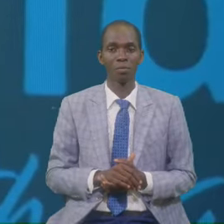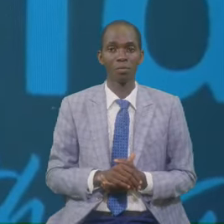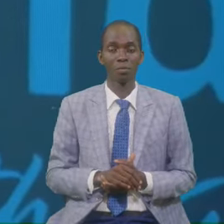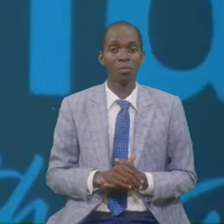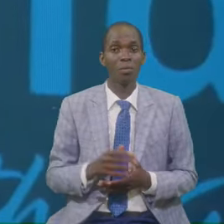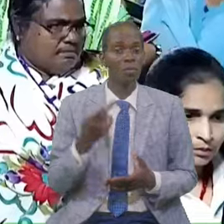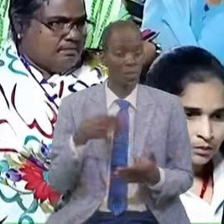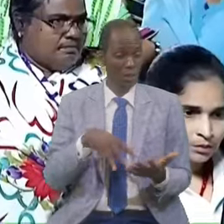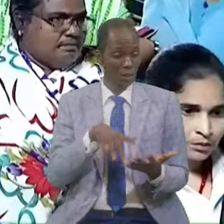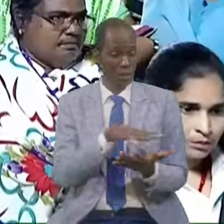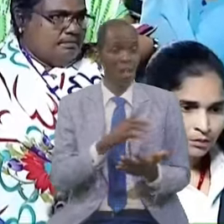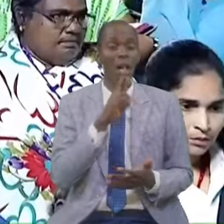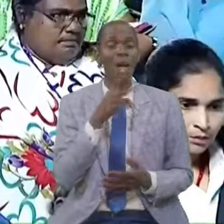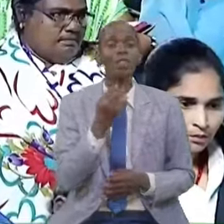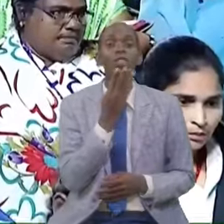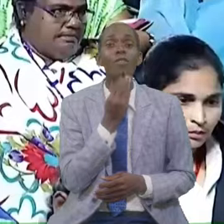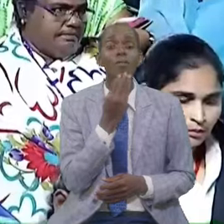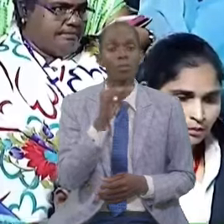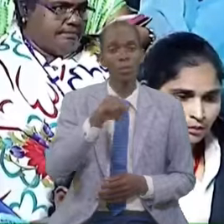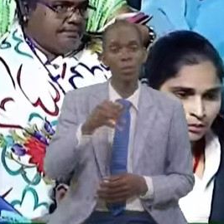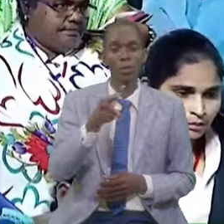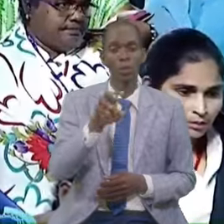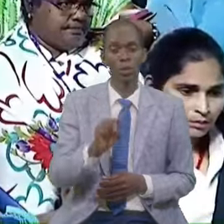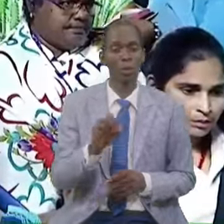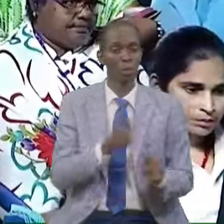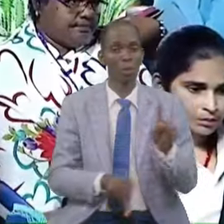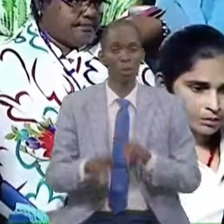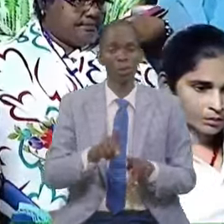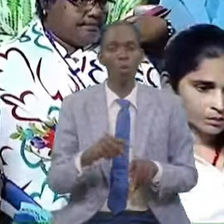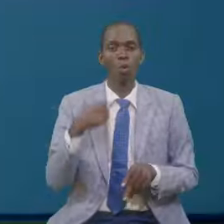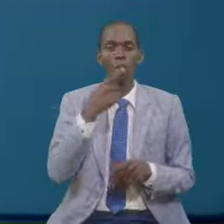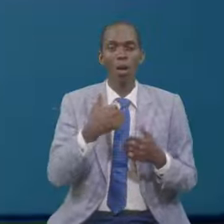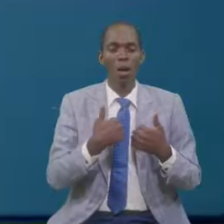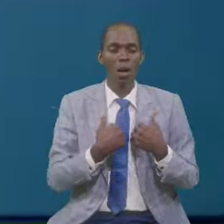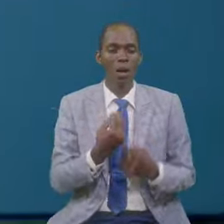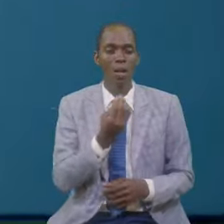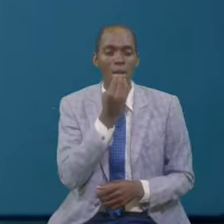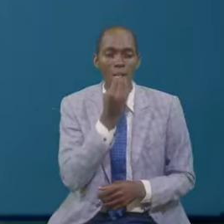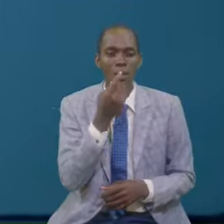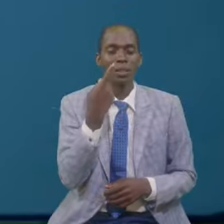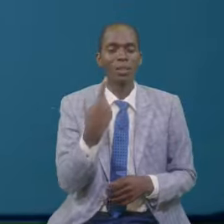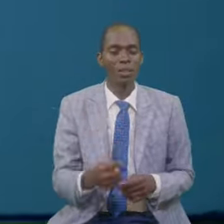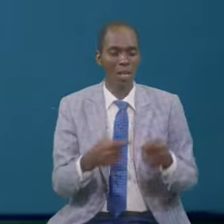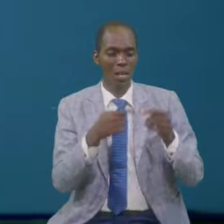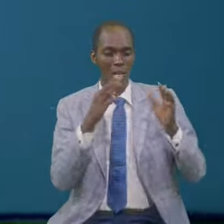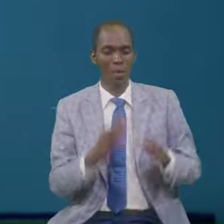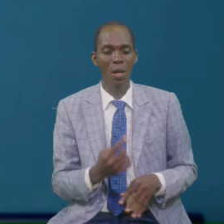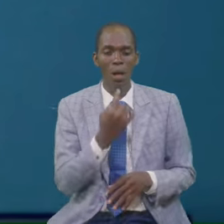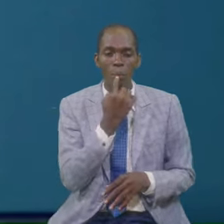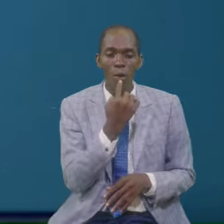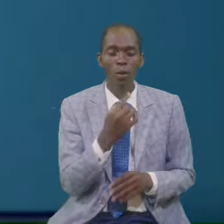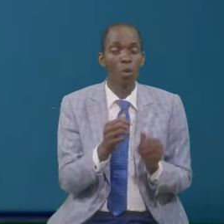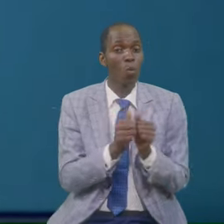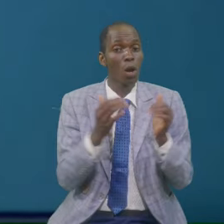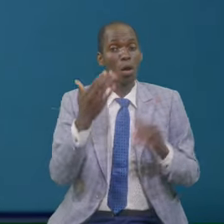people. అందువలన మీరు అలా మాట్లాడతారు. They ate the adversary chocolate without even knowing the consequence. వారు